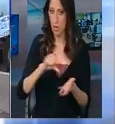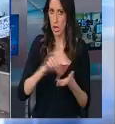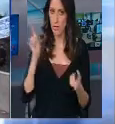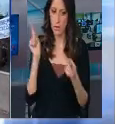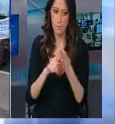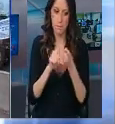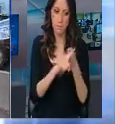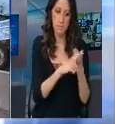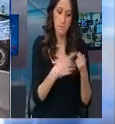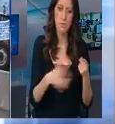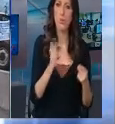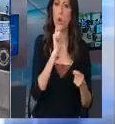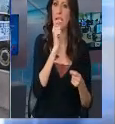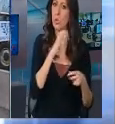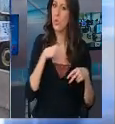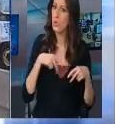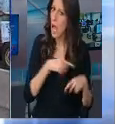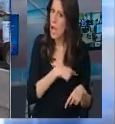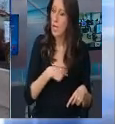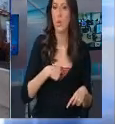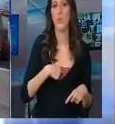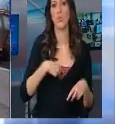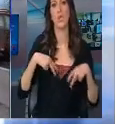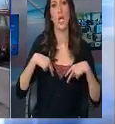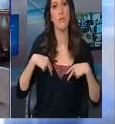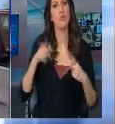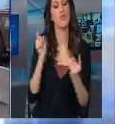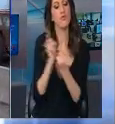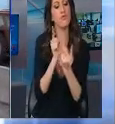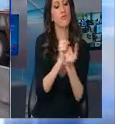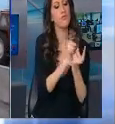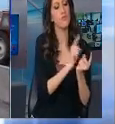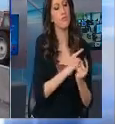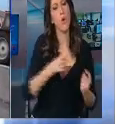και υπουργούς, καθώς, όπως είπαν, υπήρξαν δεσμεύσεις σε